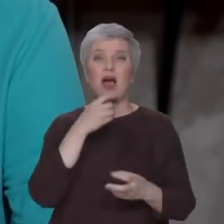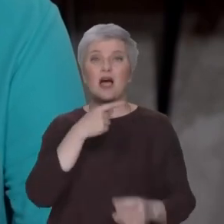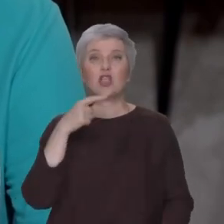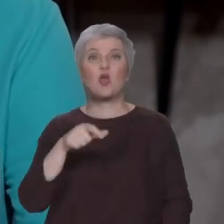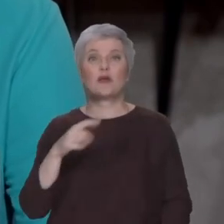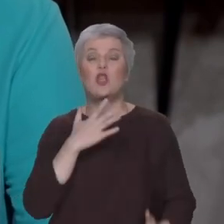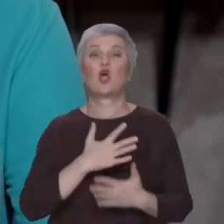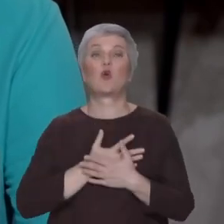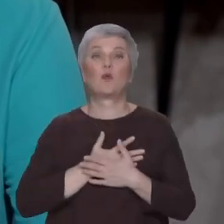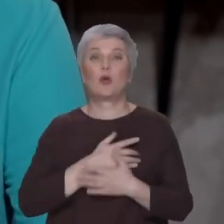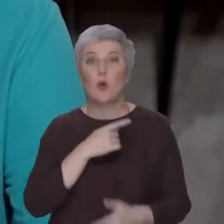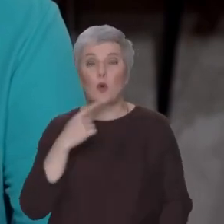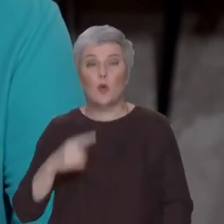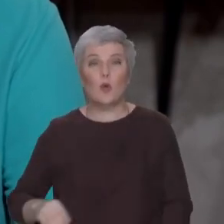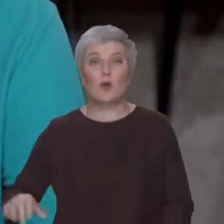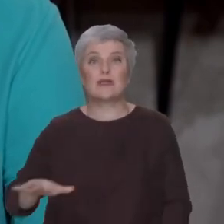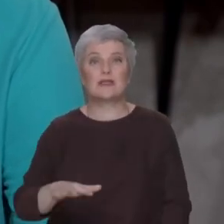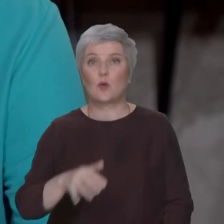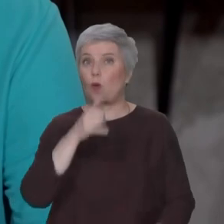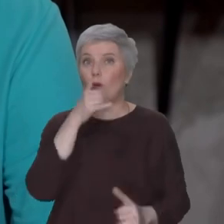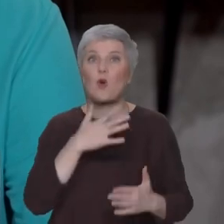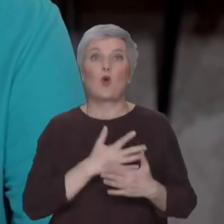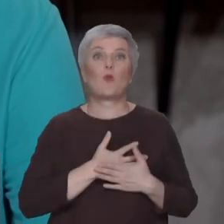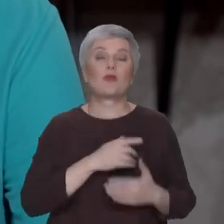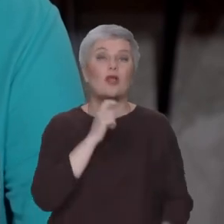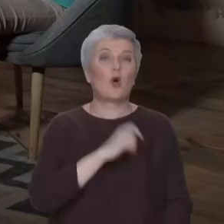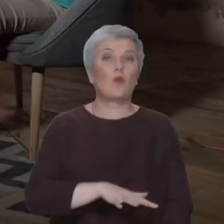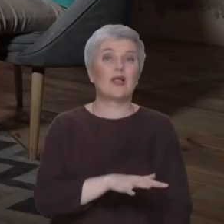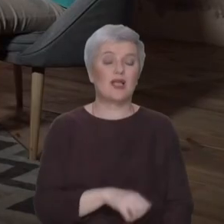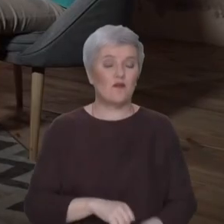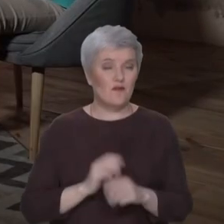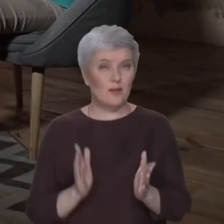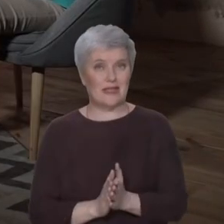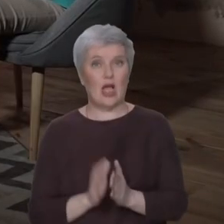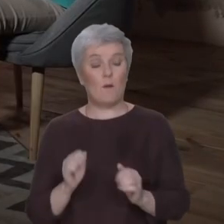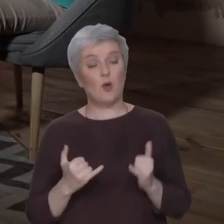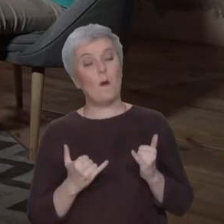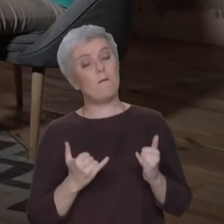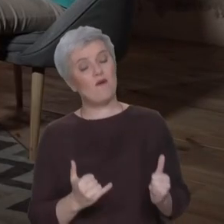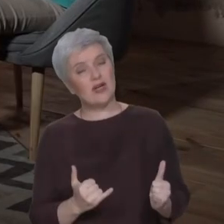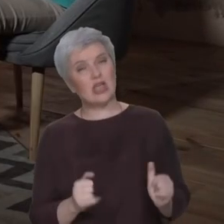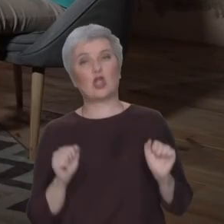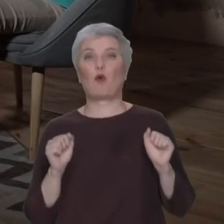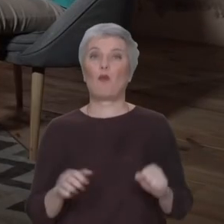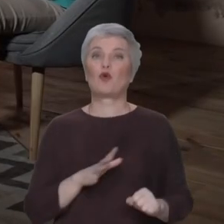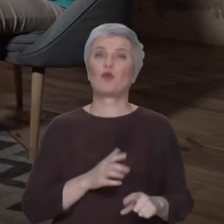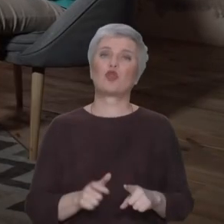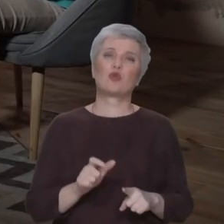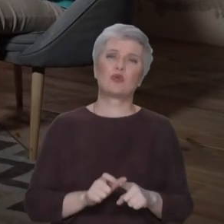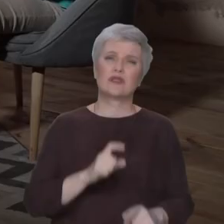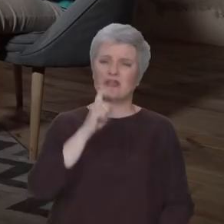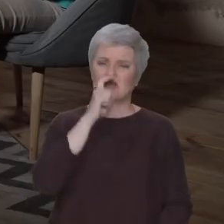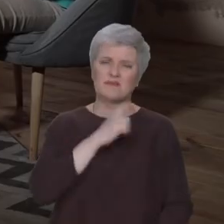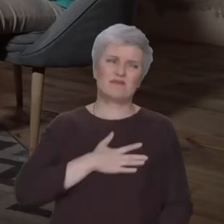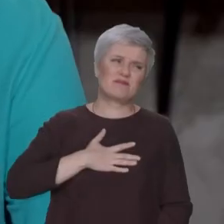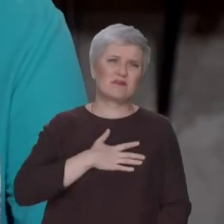Росію. Вони не можуть любити Україну в принципі. Вони можуть її поважати, вони можуть бути дуже нещасними в сенсі,